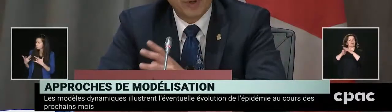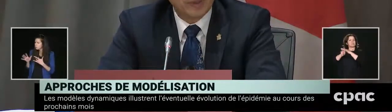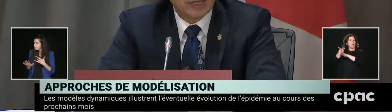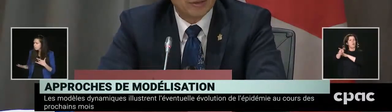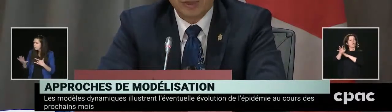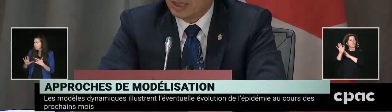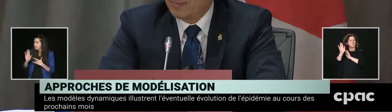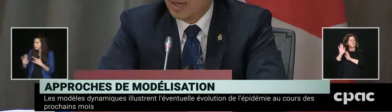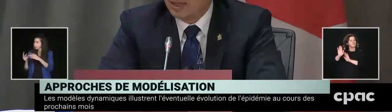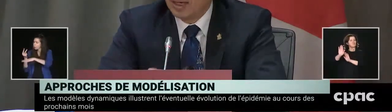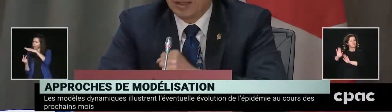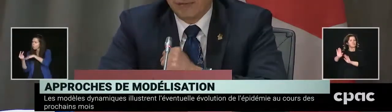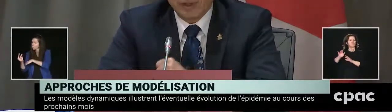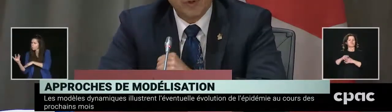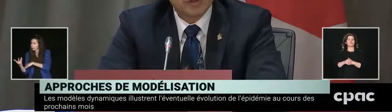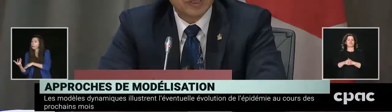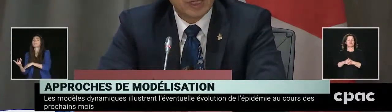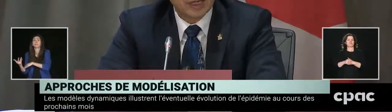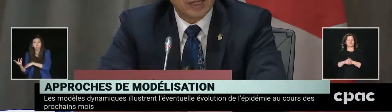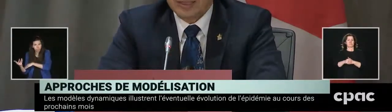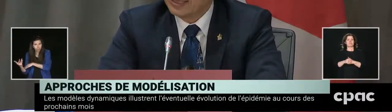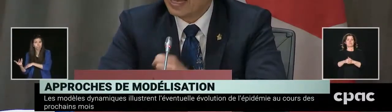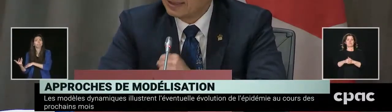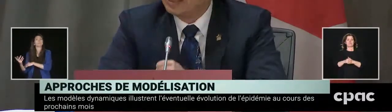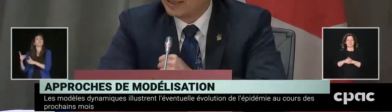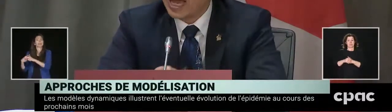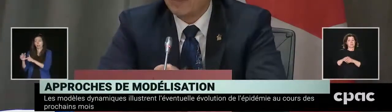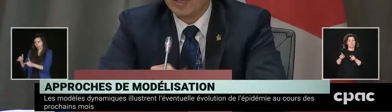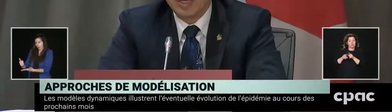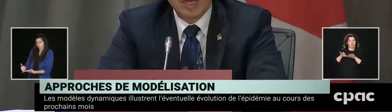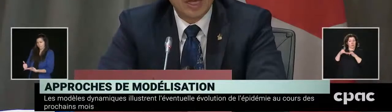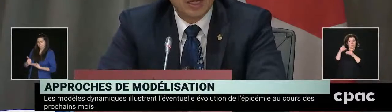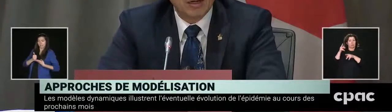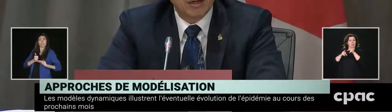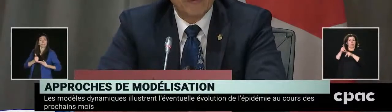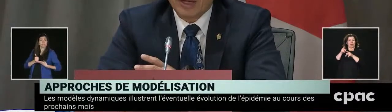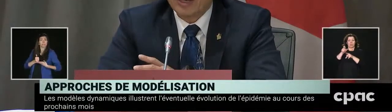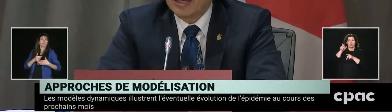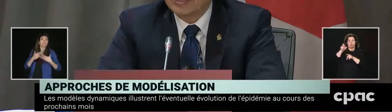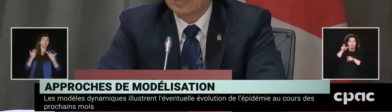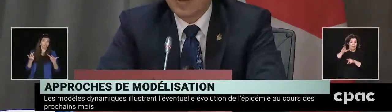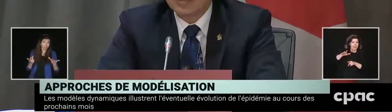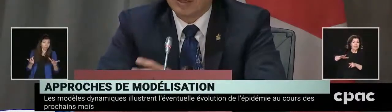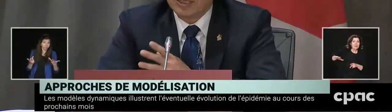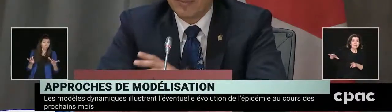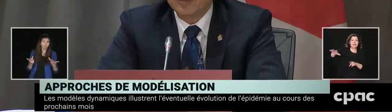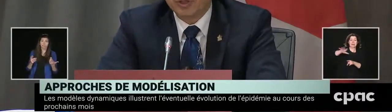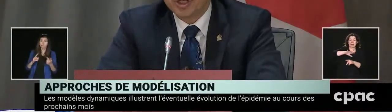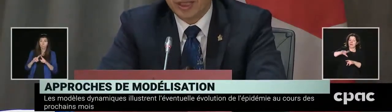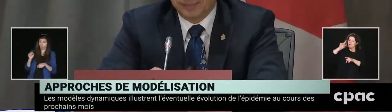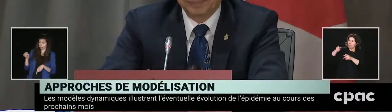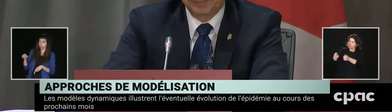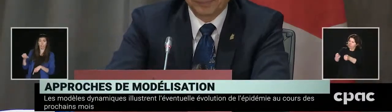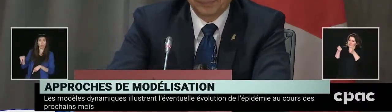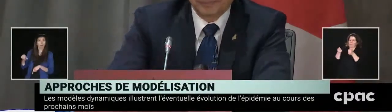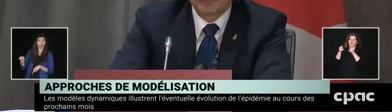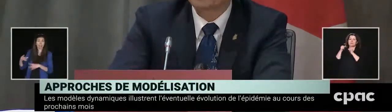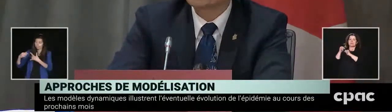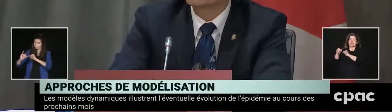toute la population du Québec, de vraiment aussi garder le cap et on verra qu'est-ce qui se passe dans les semaines